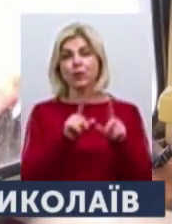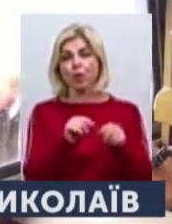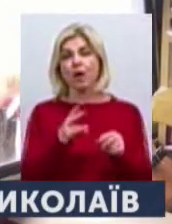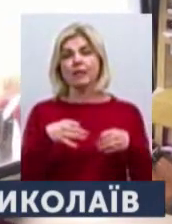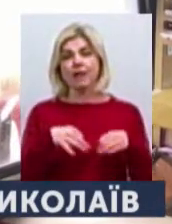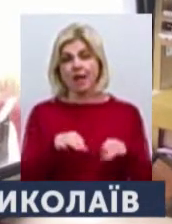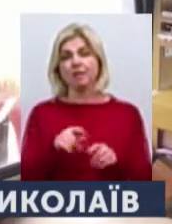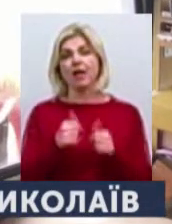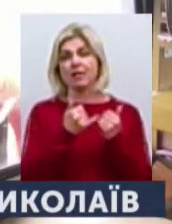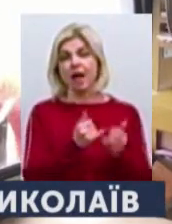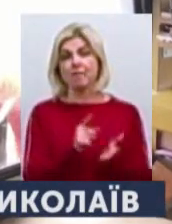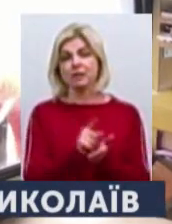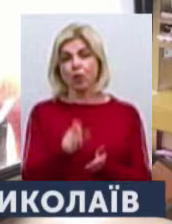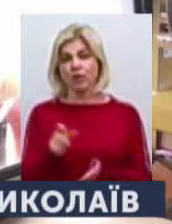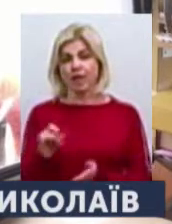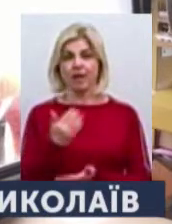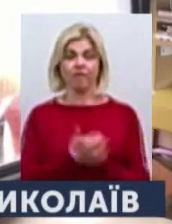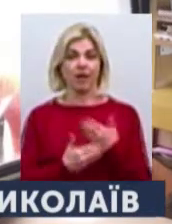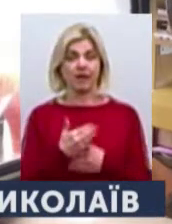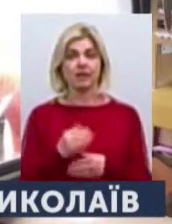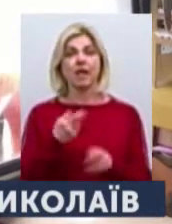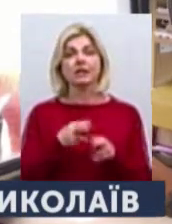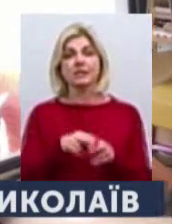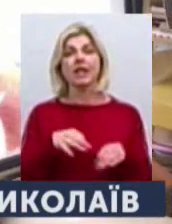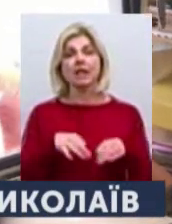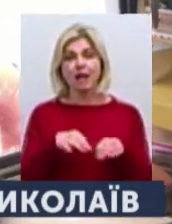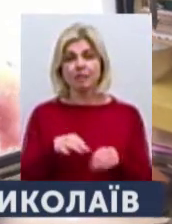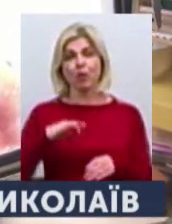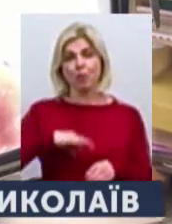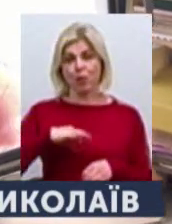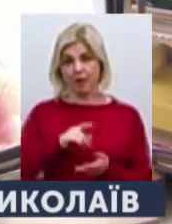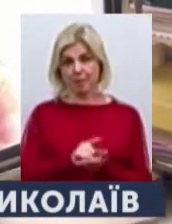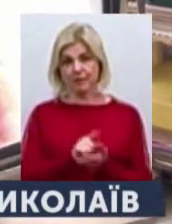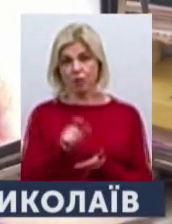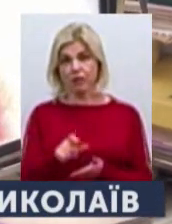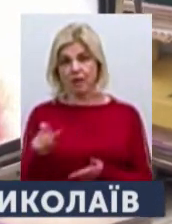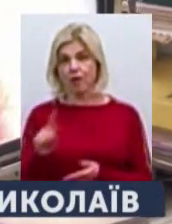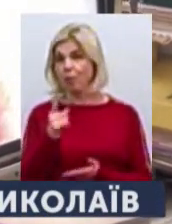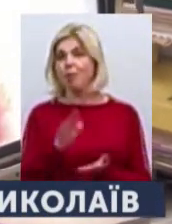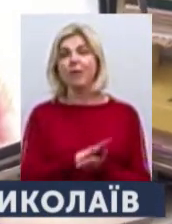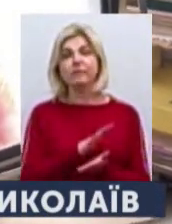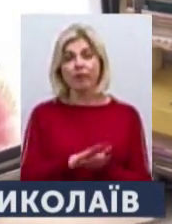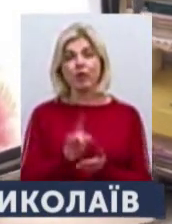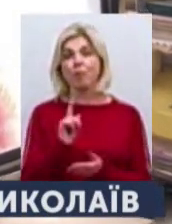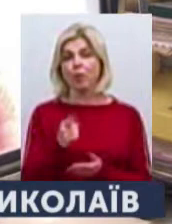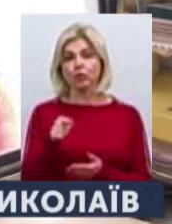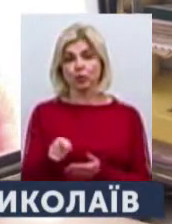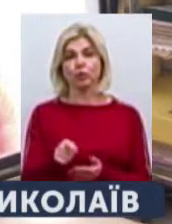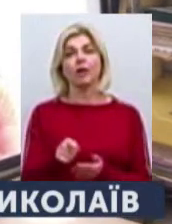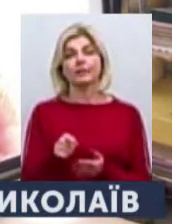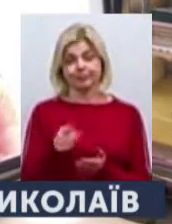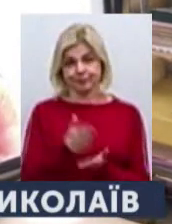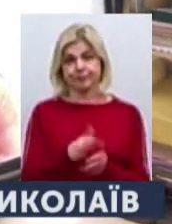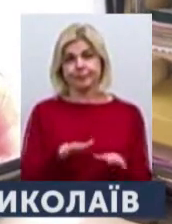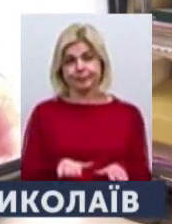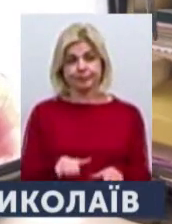для пенсіонерів та інвалідів. В основному цим транспортом і користуються пенсіонери, тому що безкоштовно, тому що дотується містом.